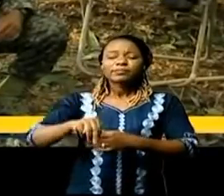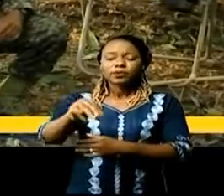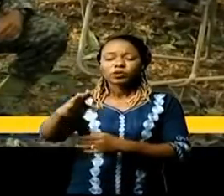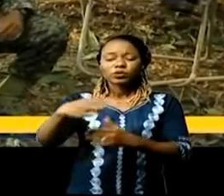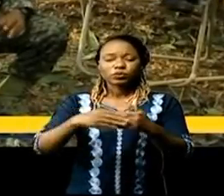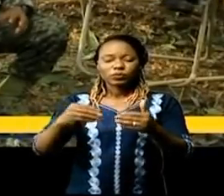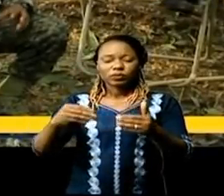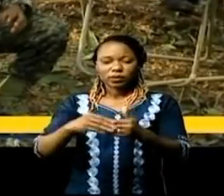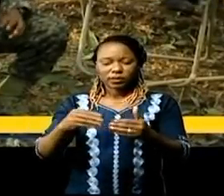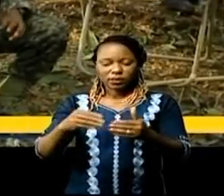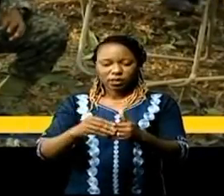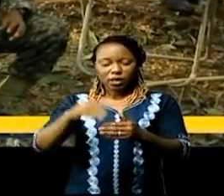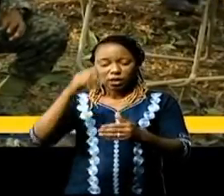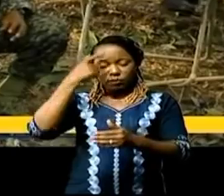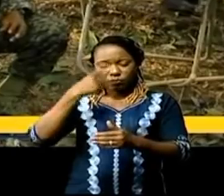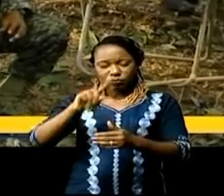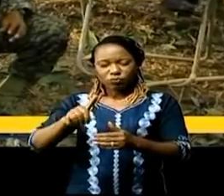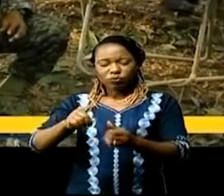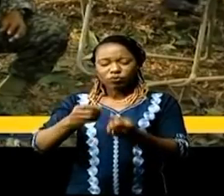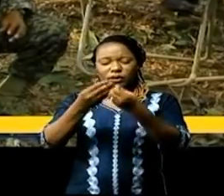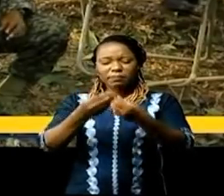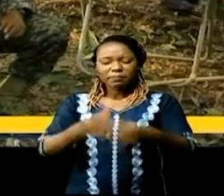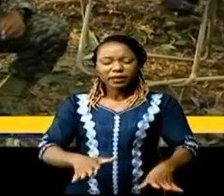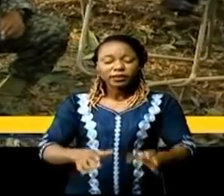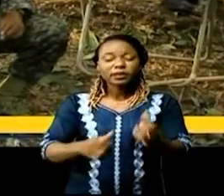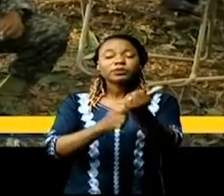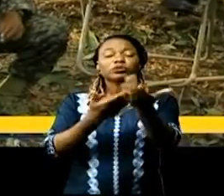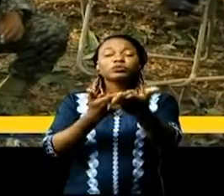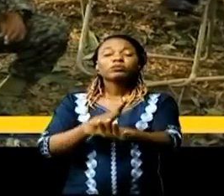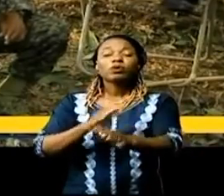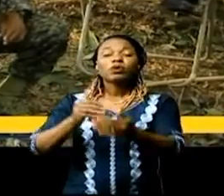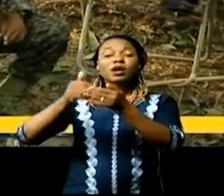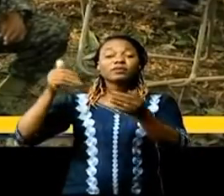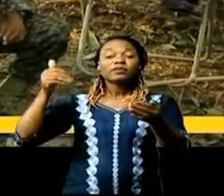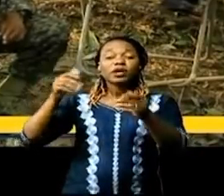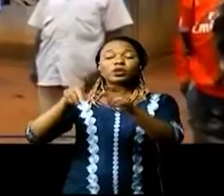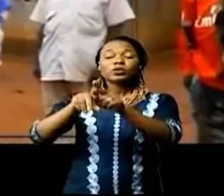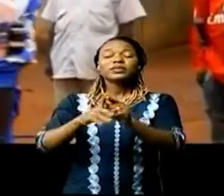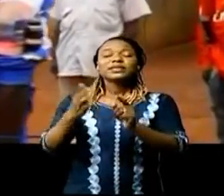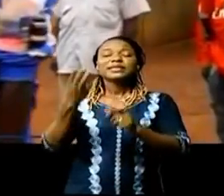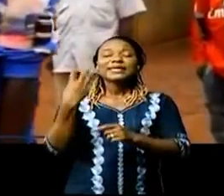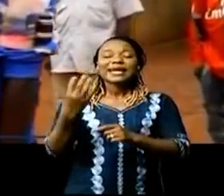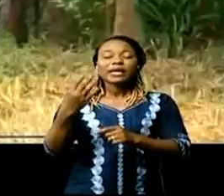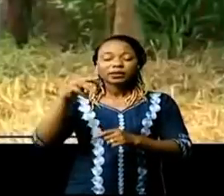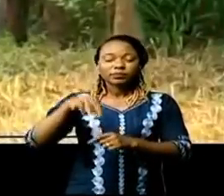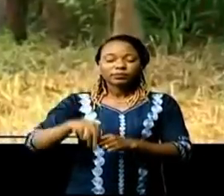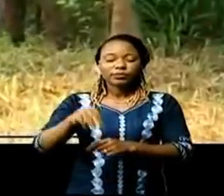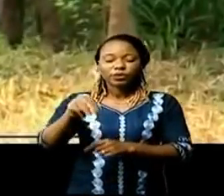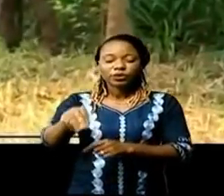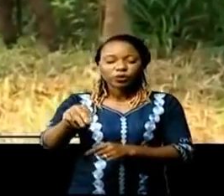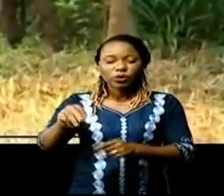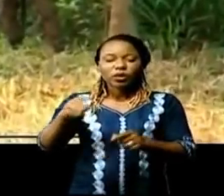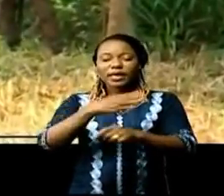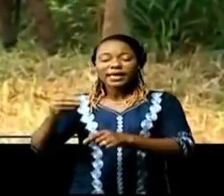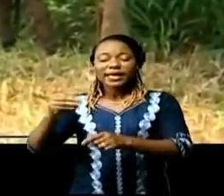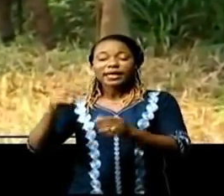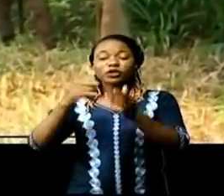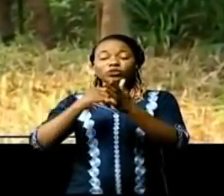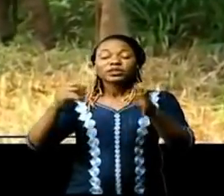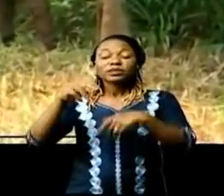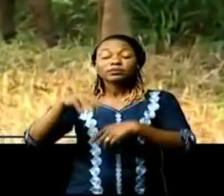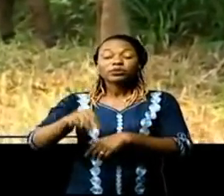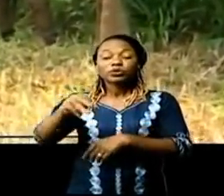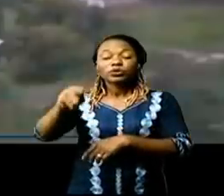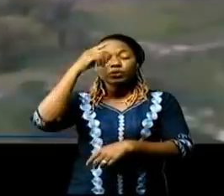millions de dollars pour les pertes en vies humaines, 40 millions pour les dommages et 60 millions de dollars pour